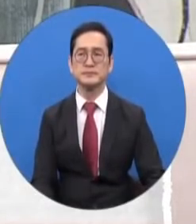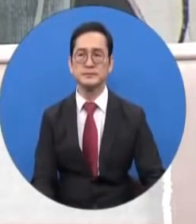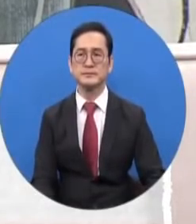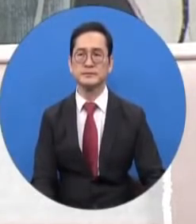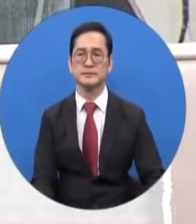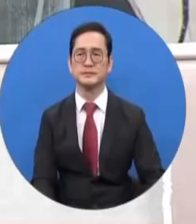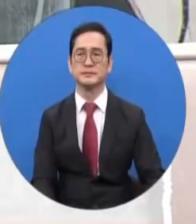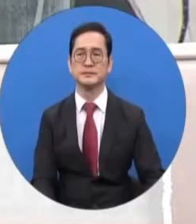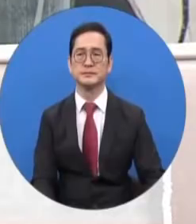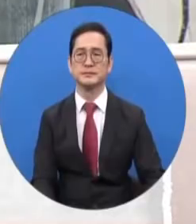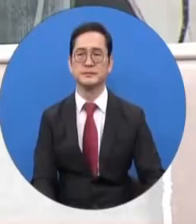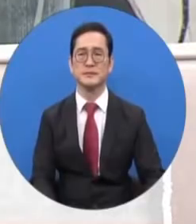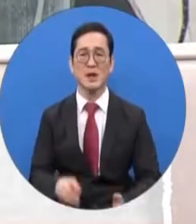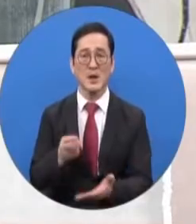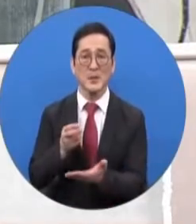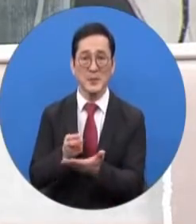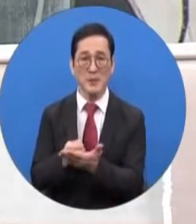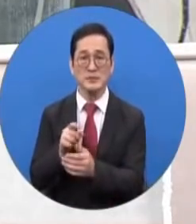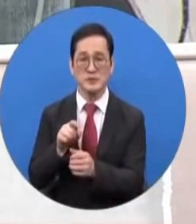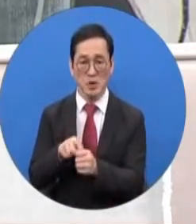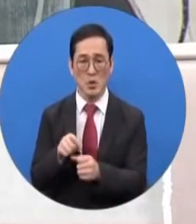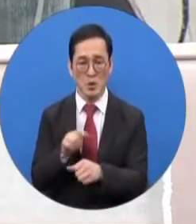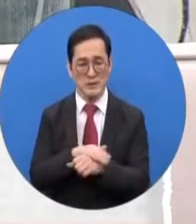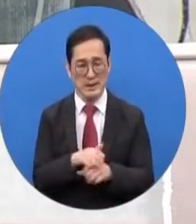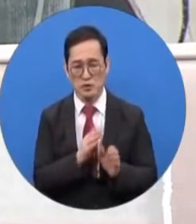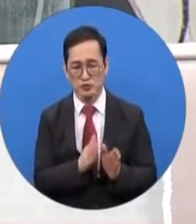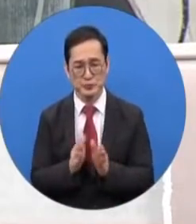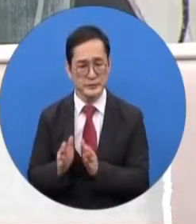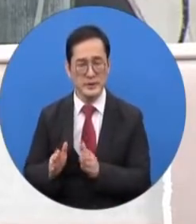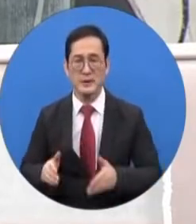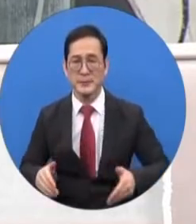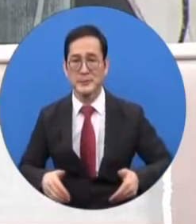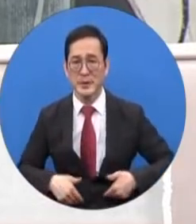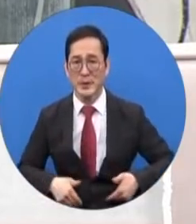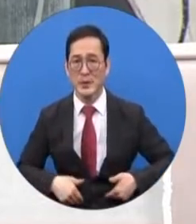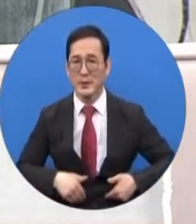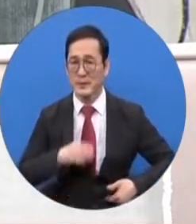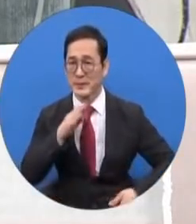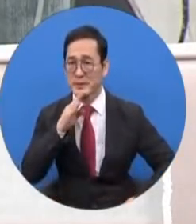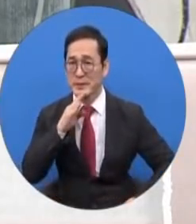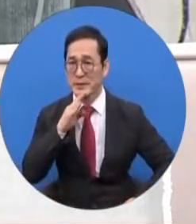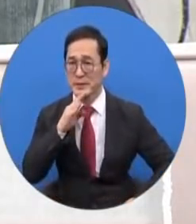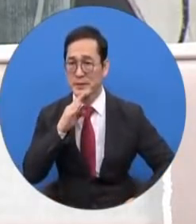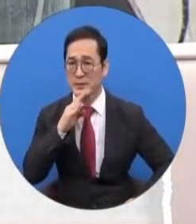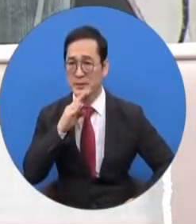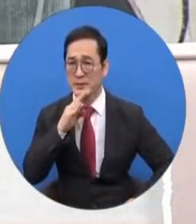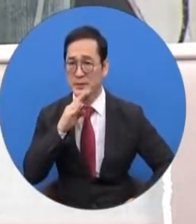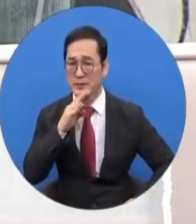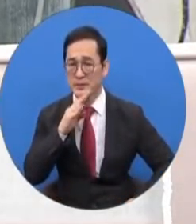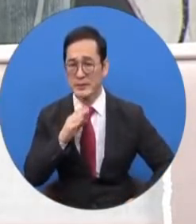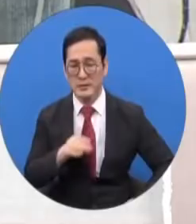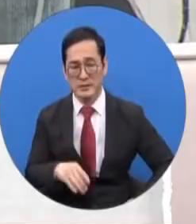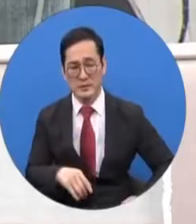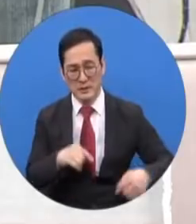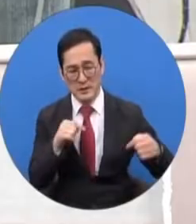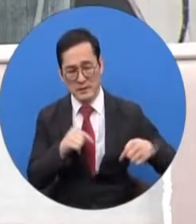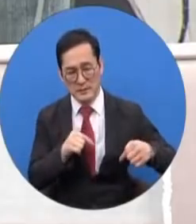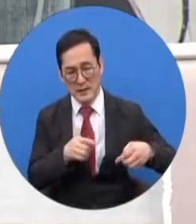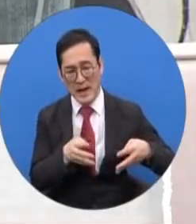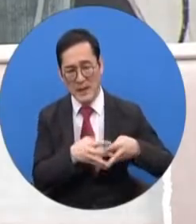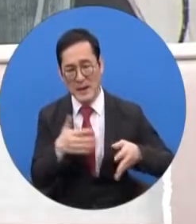될 가능성도 저는 충분히 있다고 봅니다. 그렇게 해야 한다고 생각을 하는데 이 논란이 해소되지 않았는데 불구하고